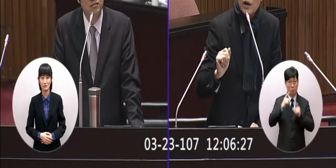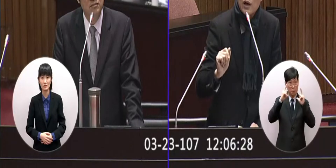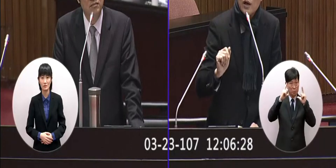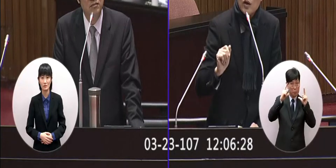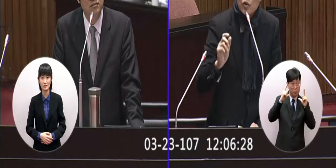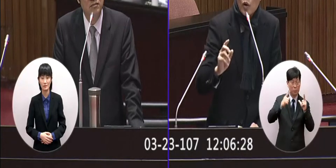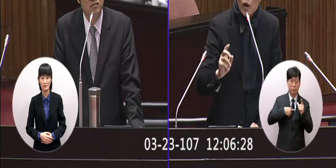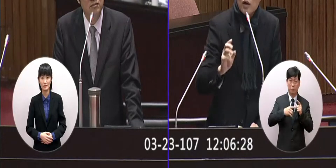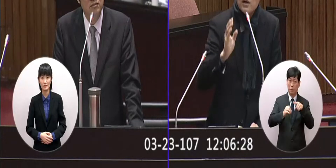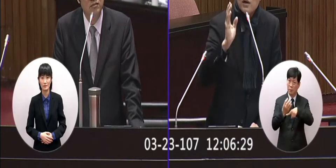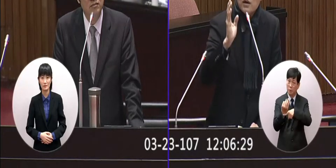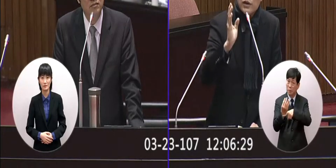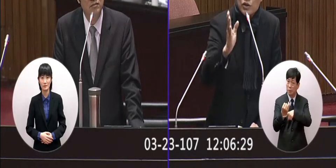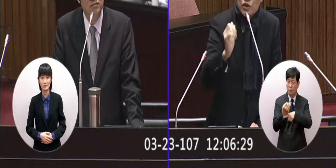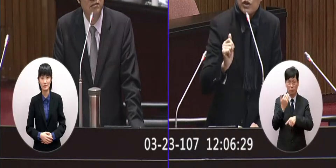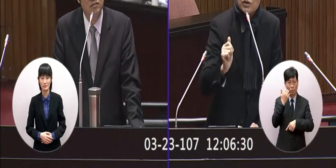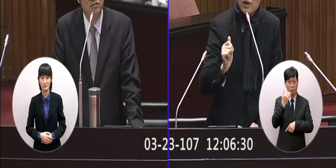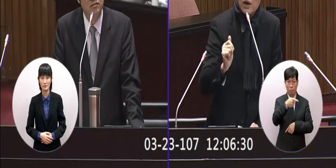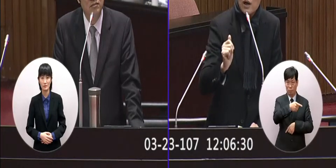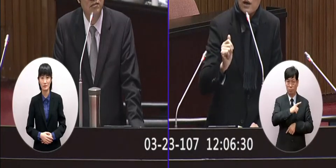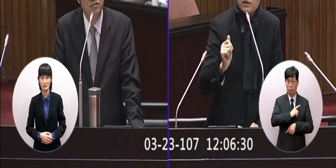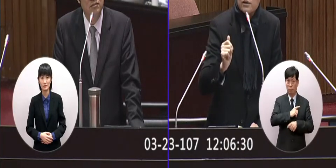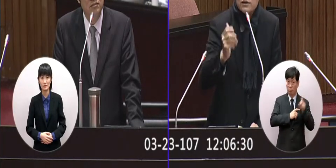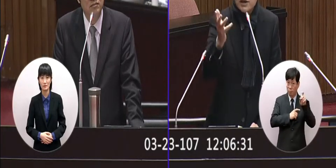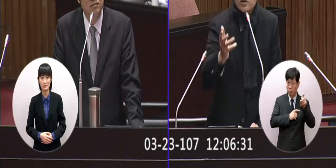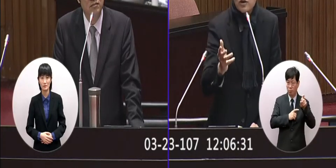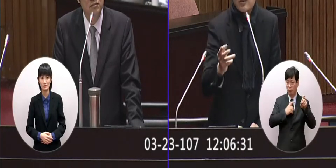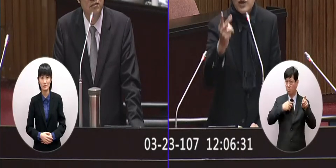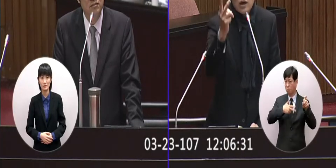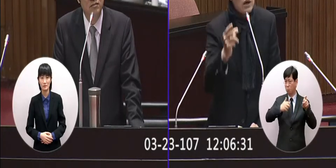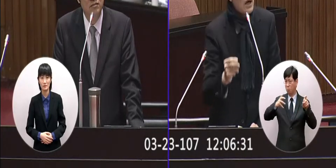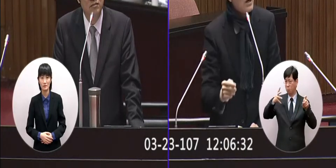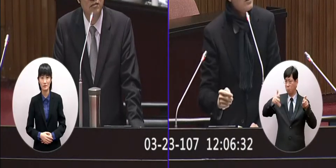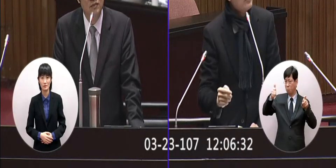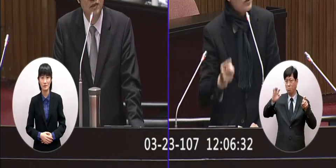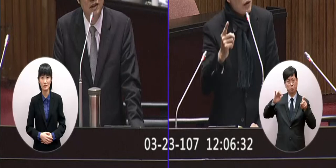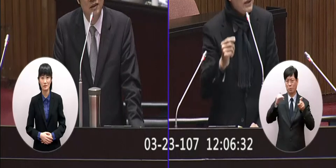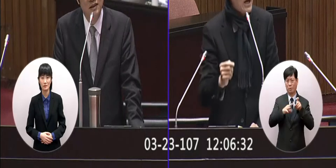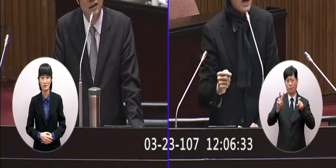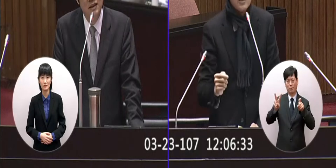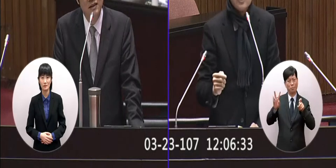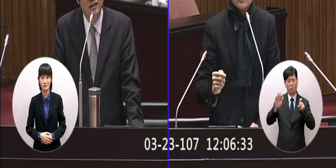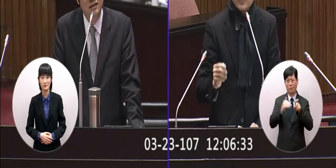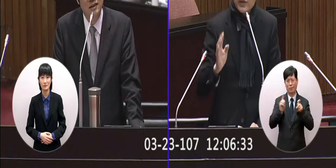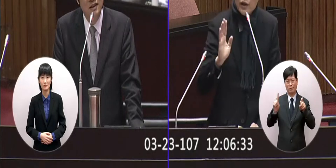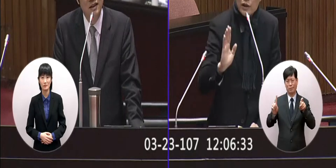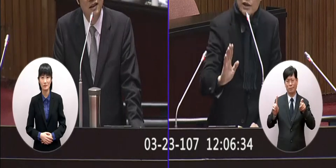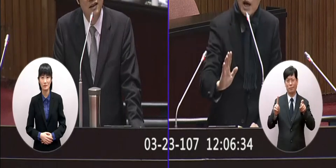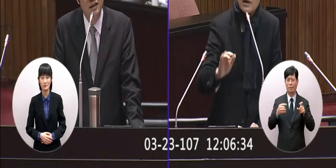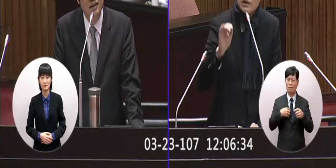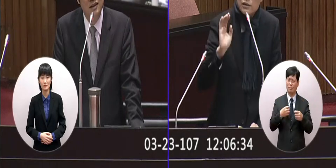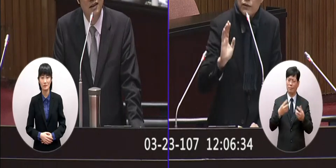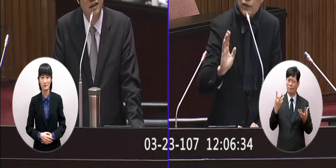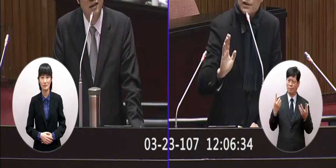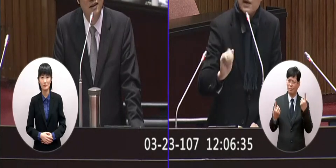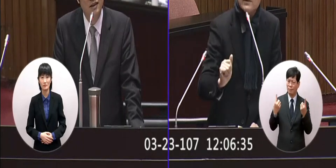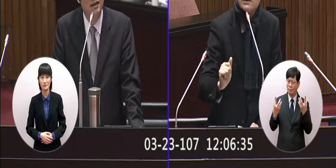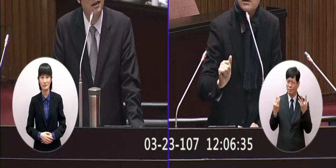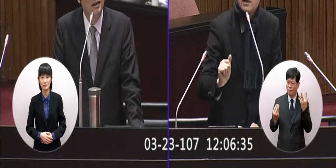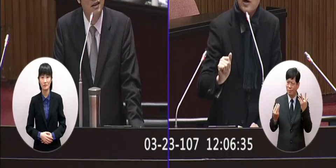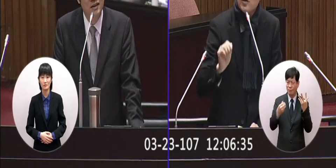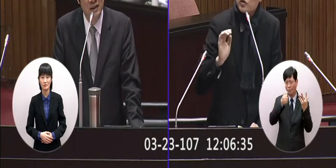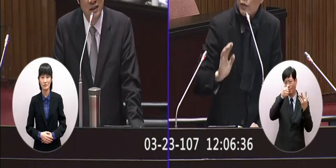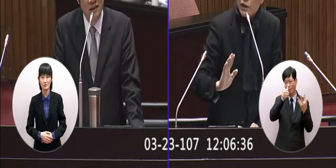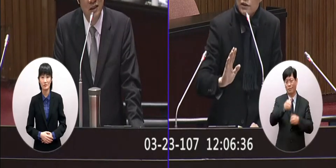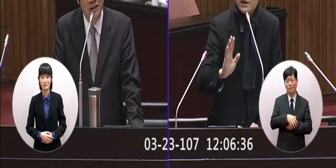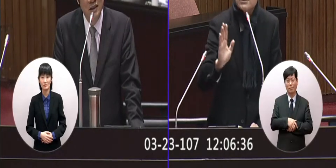比率啊，如果你是十的话，那蔡总统不到二啊，不到一啊，所以比例上非常非